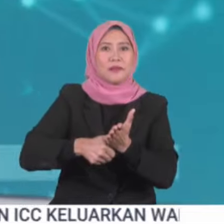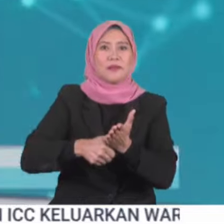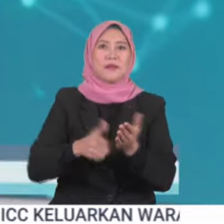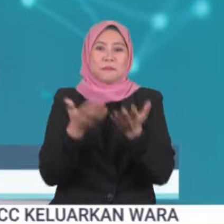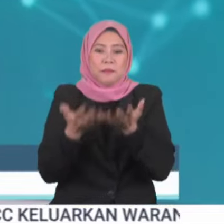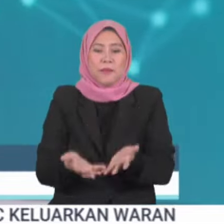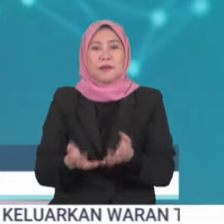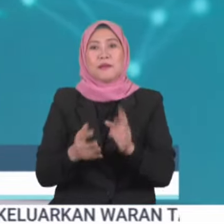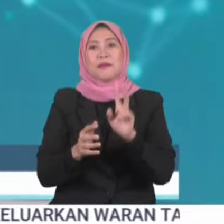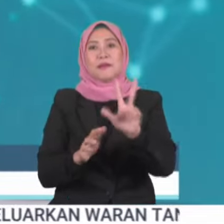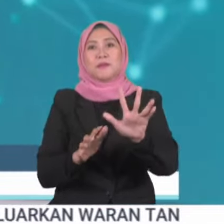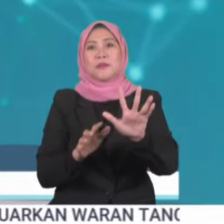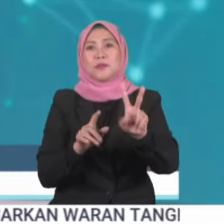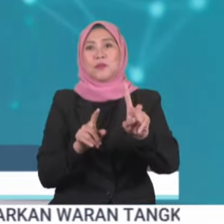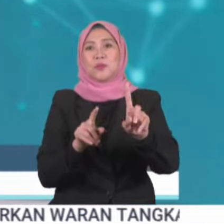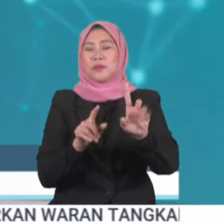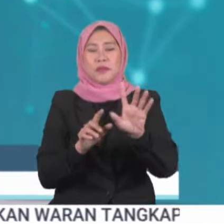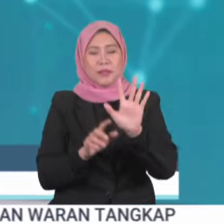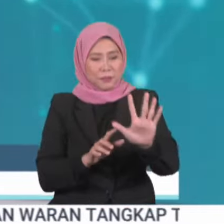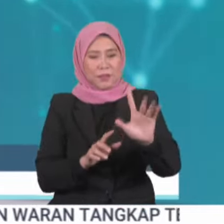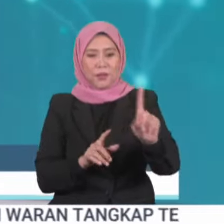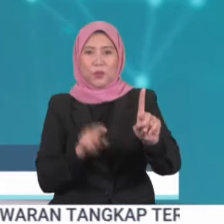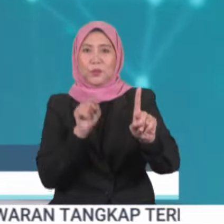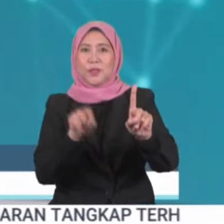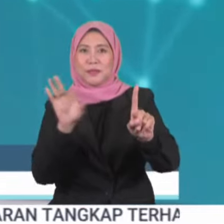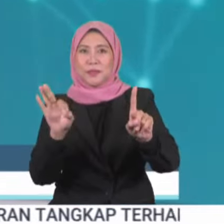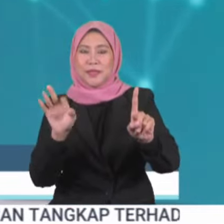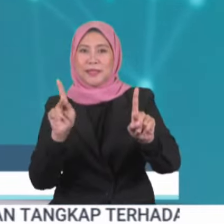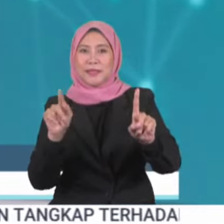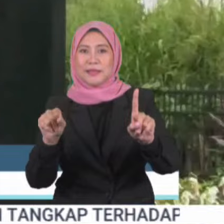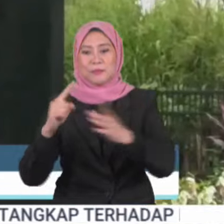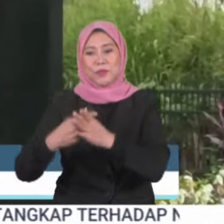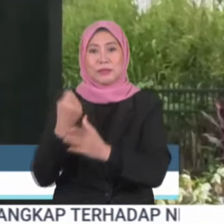51.9 kg pada 11 November lepas.